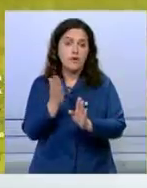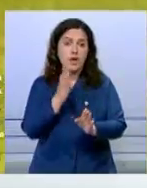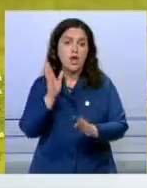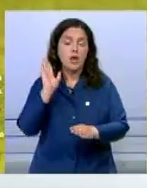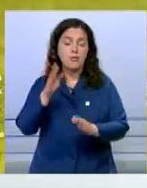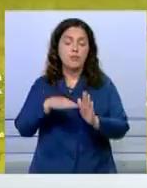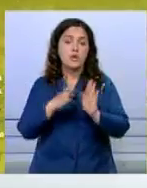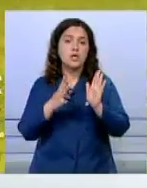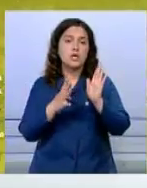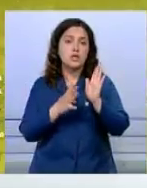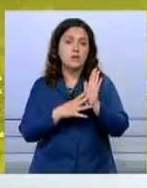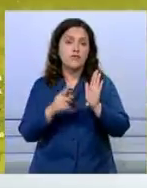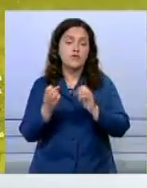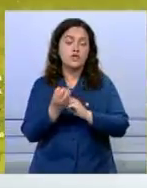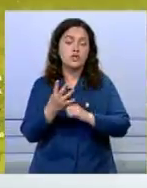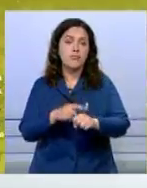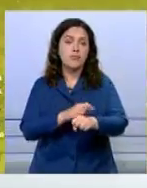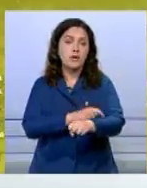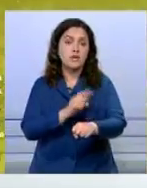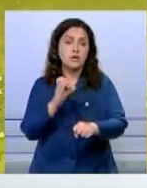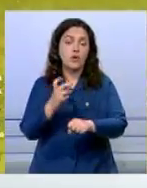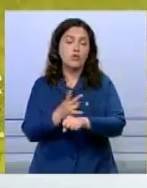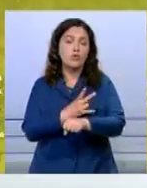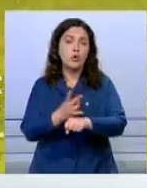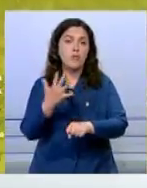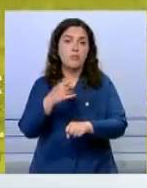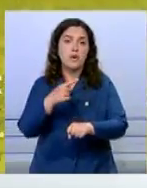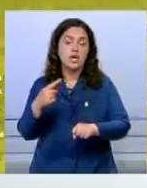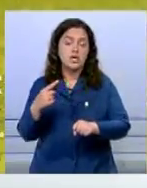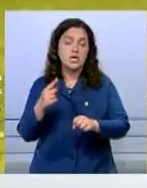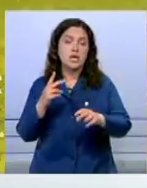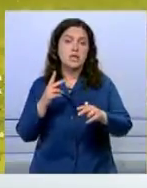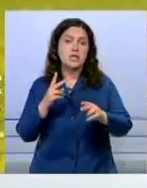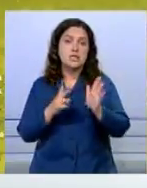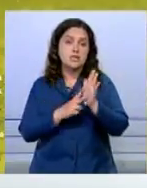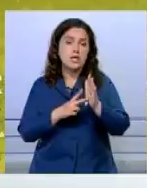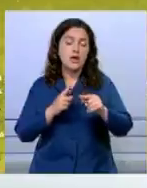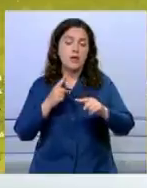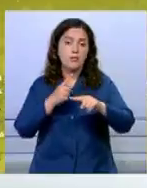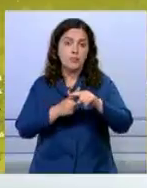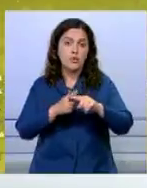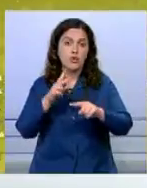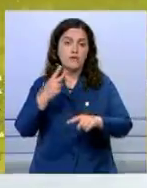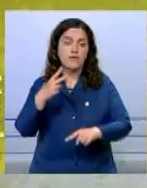северо-западный 9-14 метров в секунду. Температура ночи ожидается 5-7, тепла, температура днем 20-22.